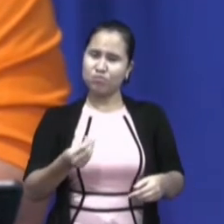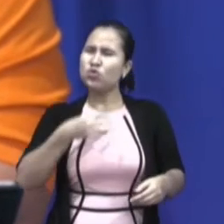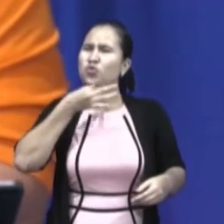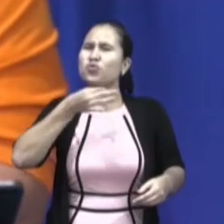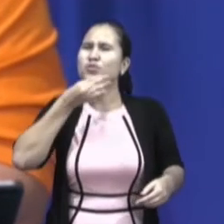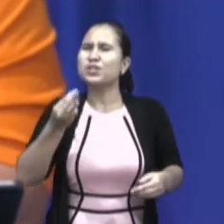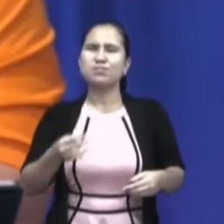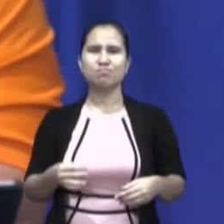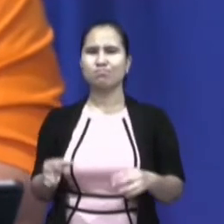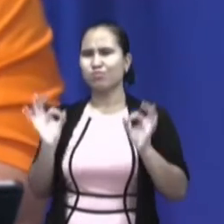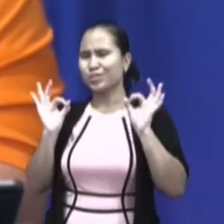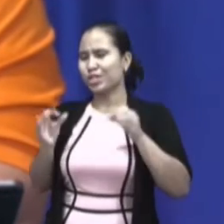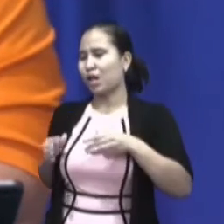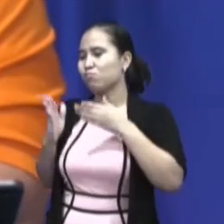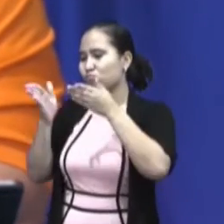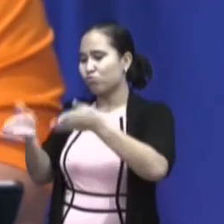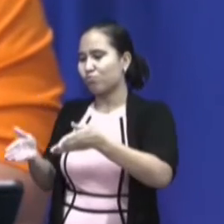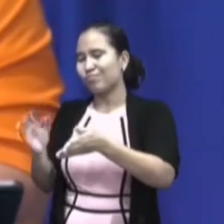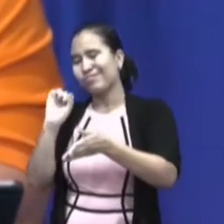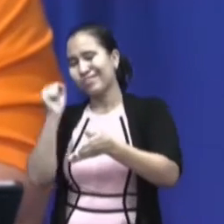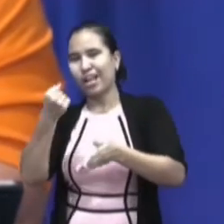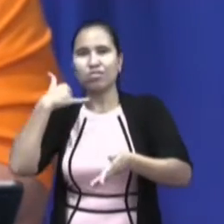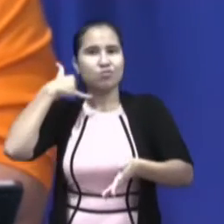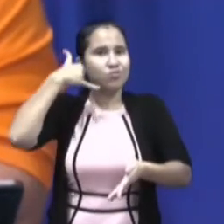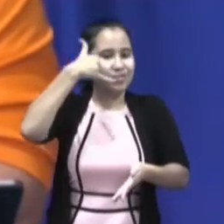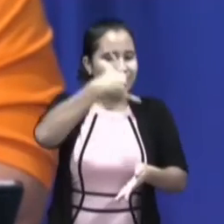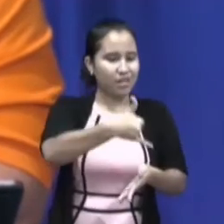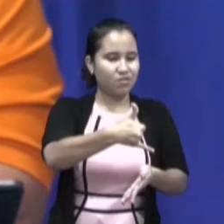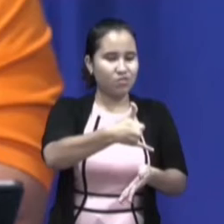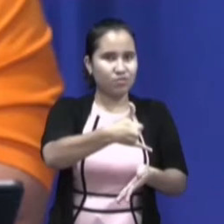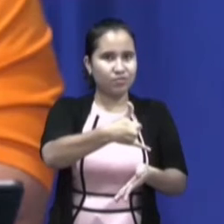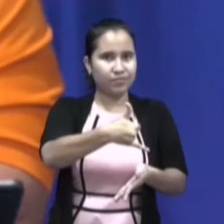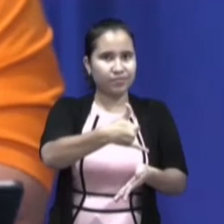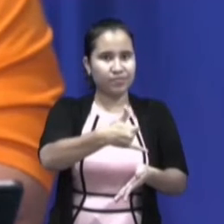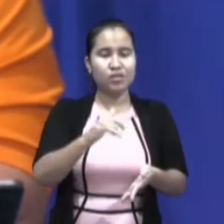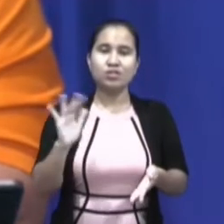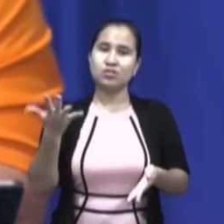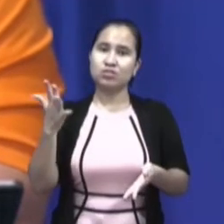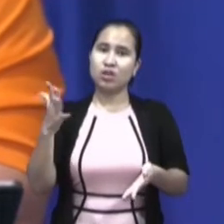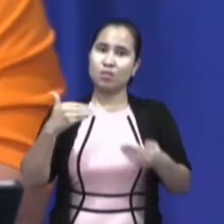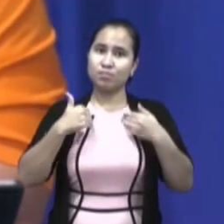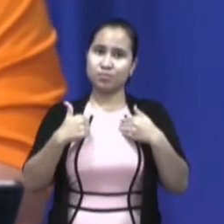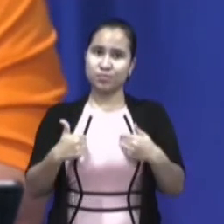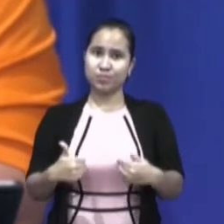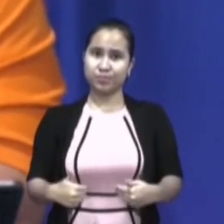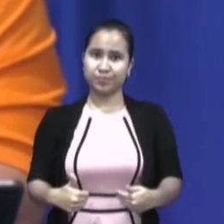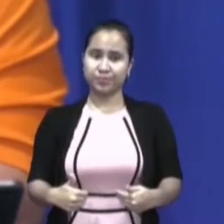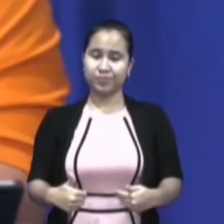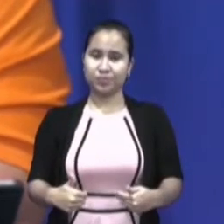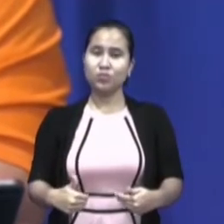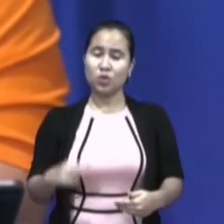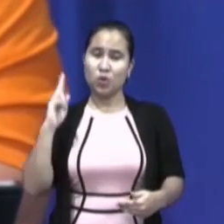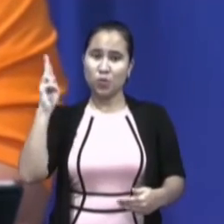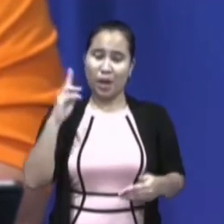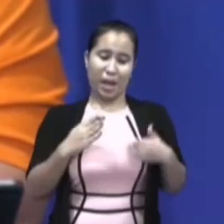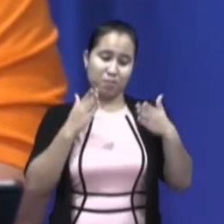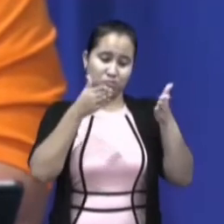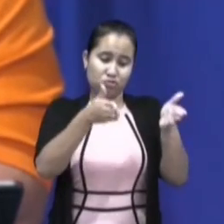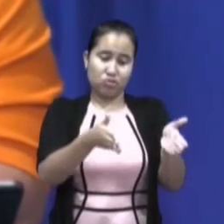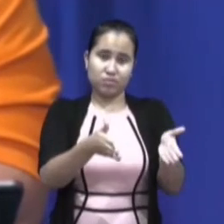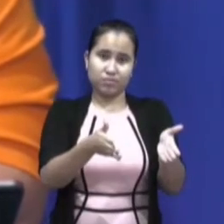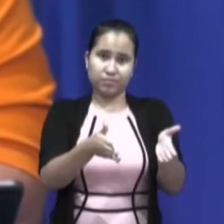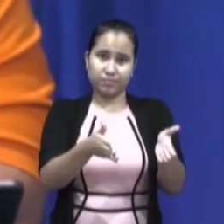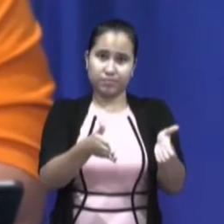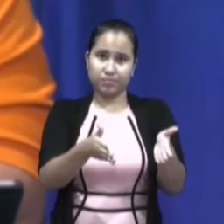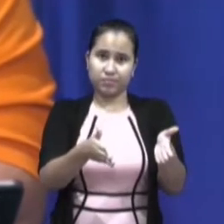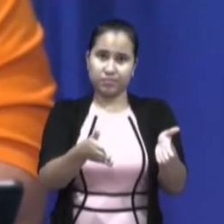zijn. Soms is er een telefoon die wordt gepleegd. Soms worden de mensen dus daadwerkelijk bezocht. En ik geloof dat,